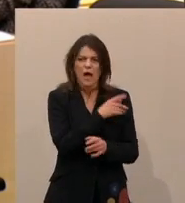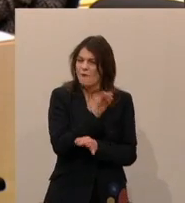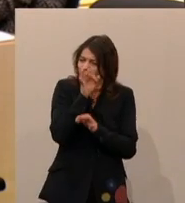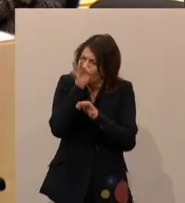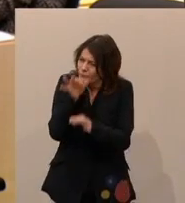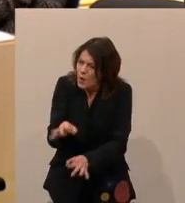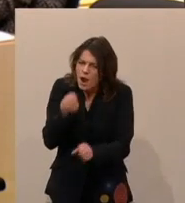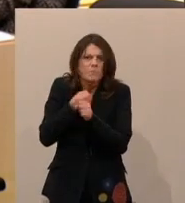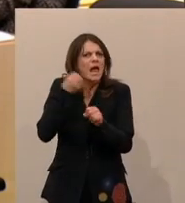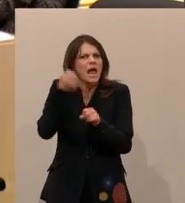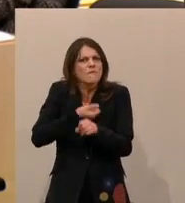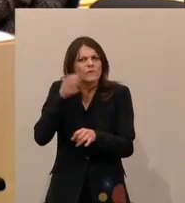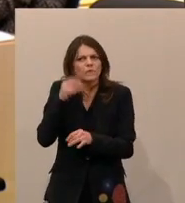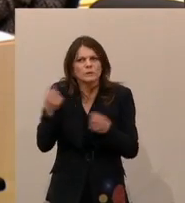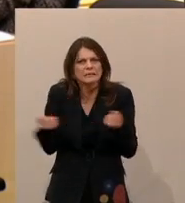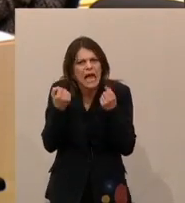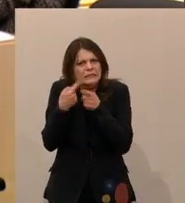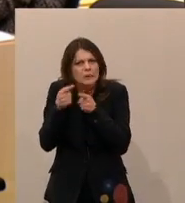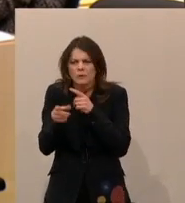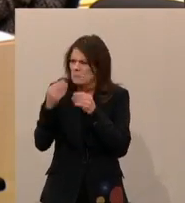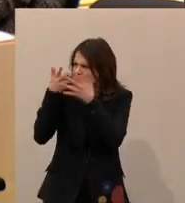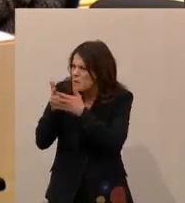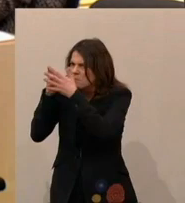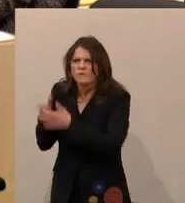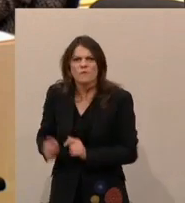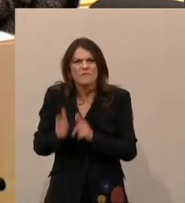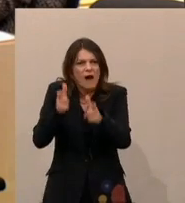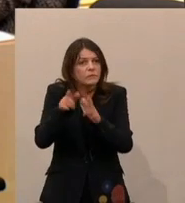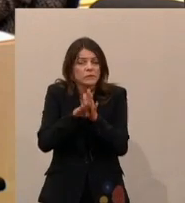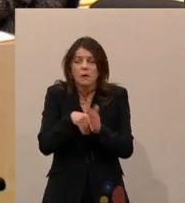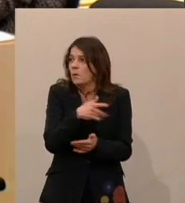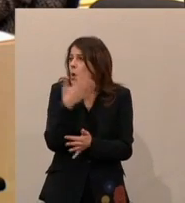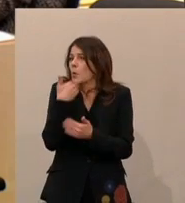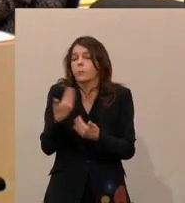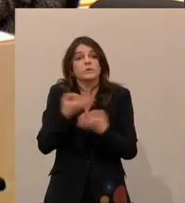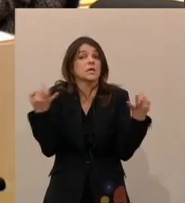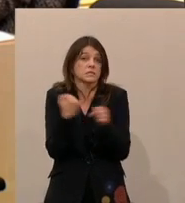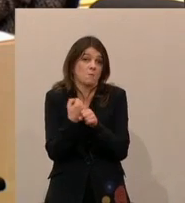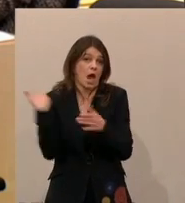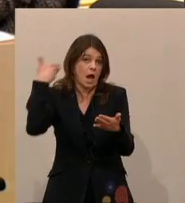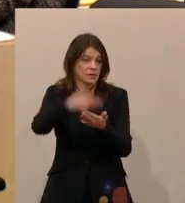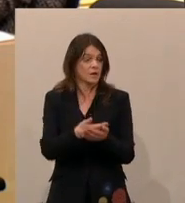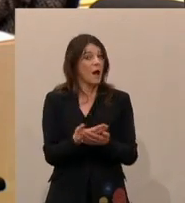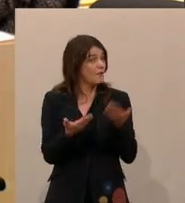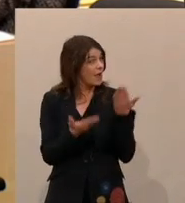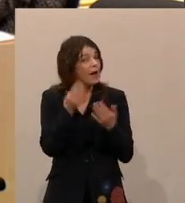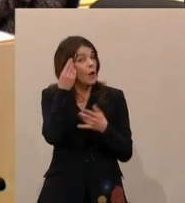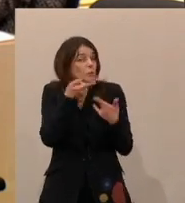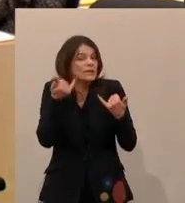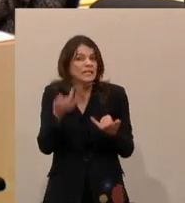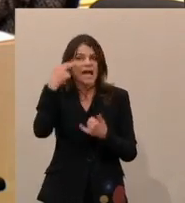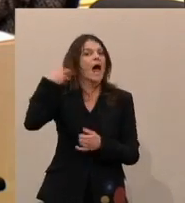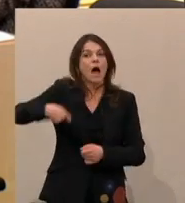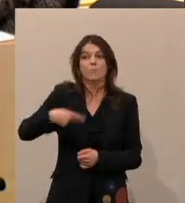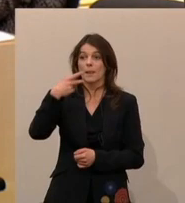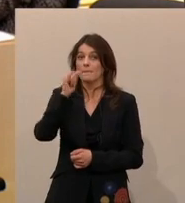Bekämpfung oder von Sicherheitslücken im Zusammenhang mit Überprüfungen, was das Waffengesetz betrifft. Aber vielleicht glauben Sie ja jetzt, Herr Abgeordneter